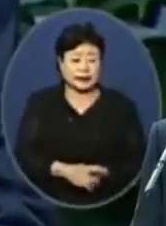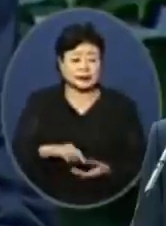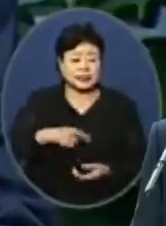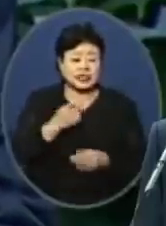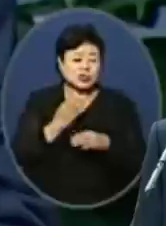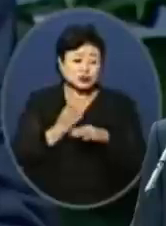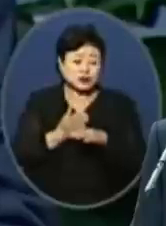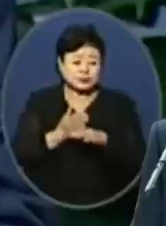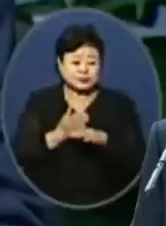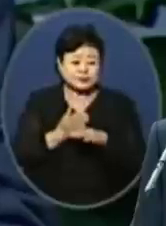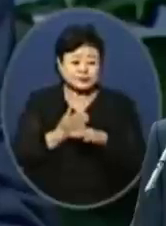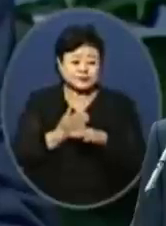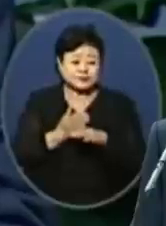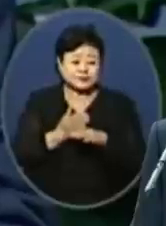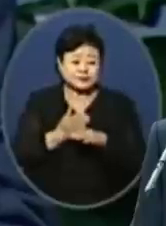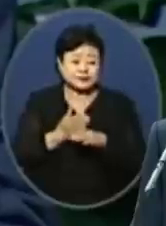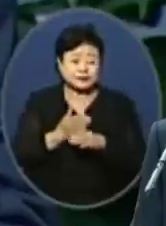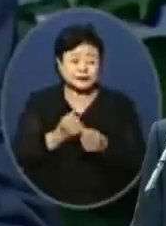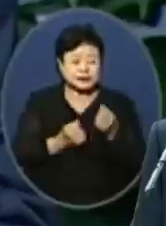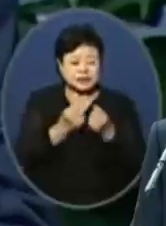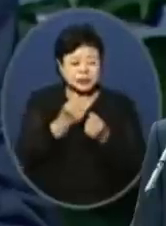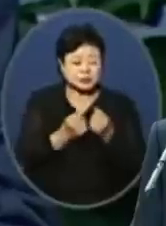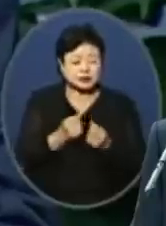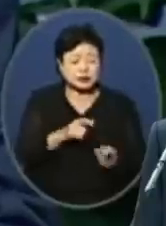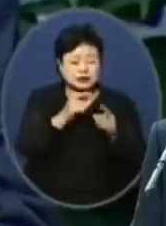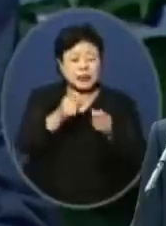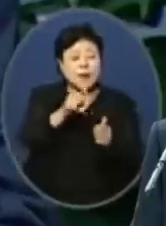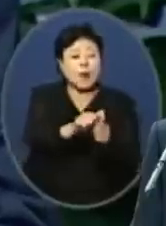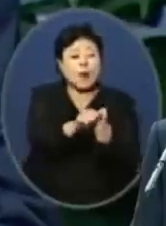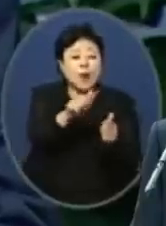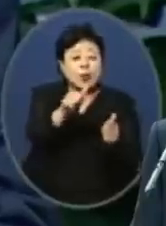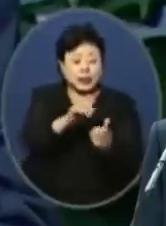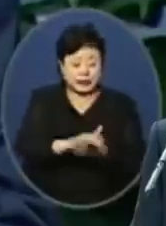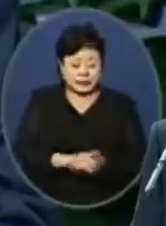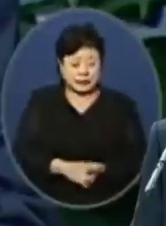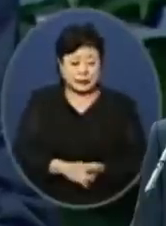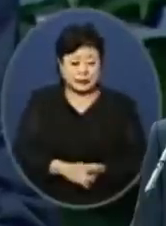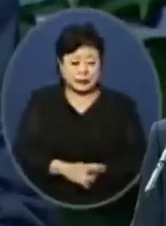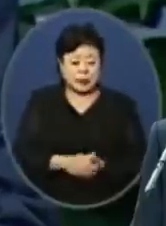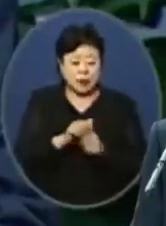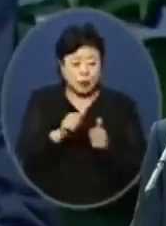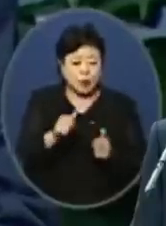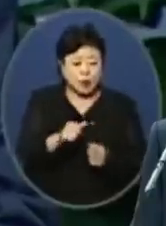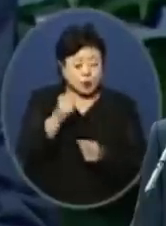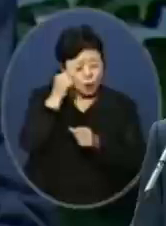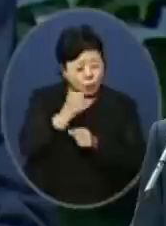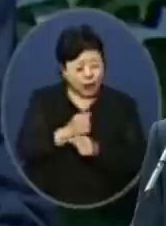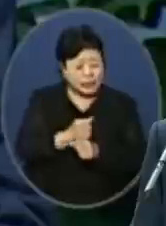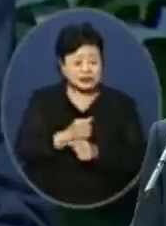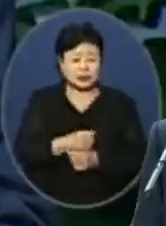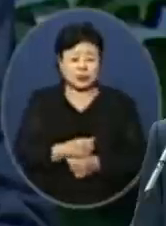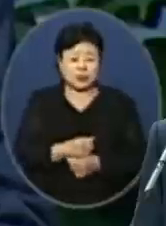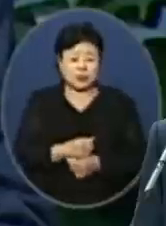자기 중심의 이론적인 삶을 혼이라고 말하는 것입니다. 혼은 과학적이고